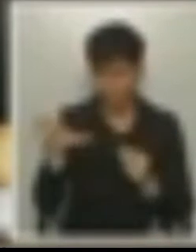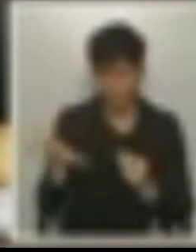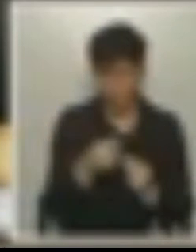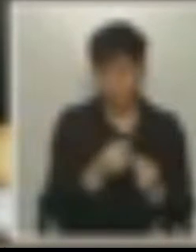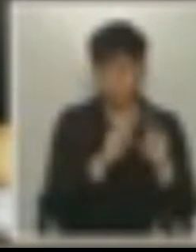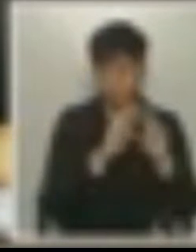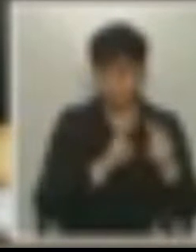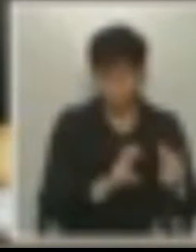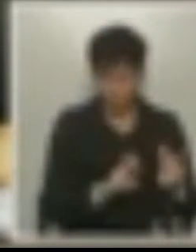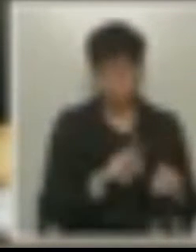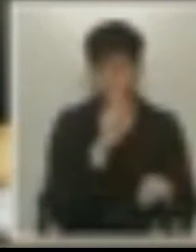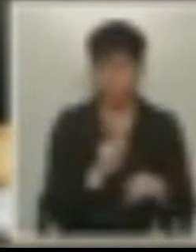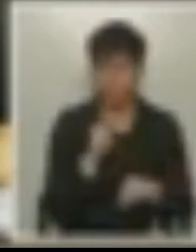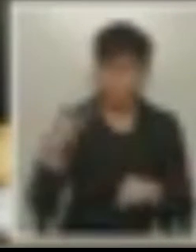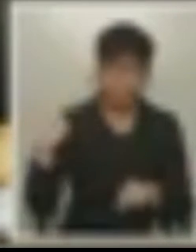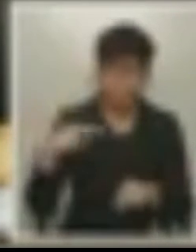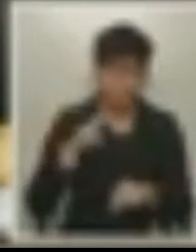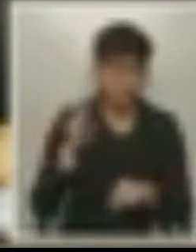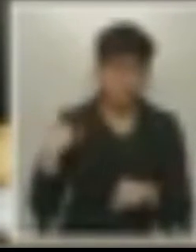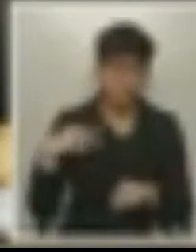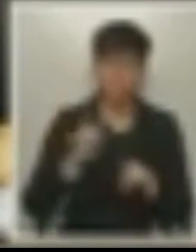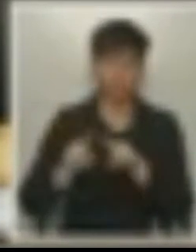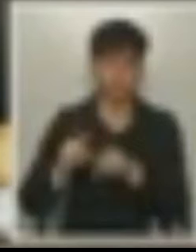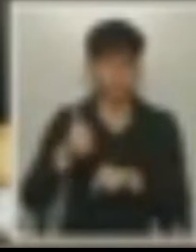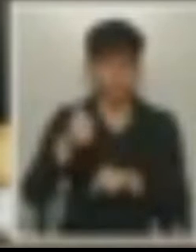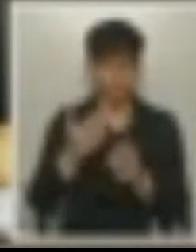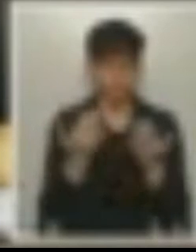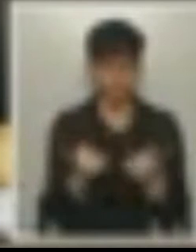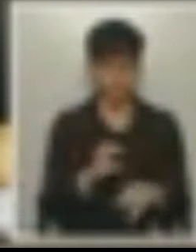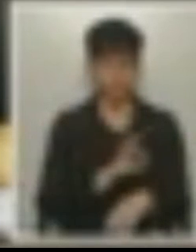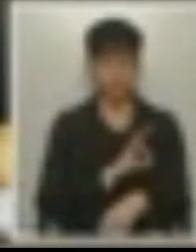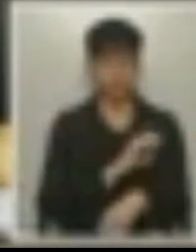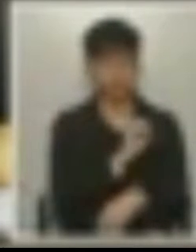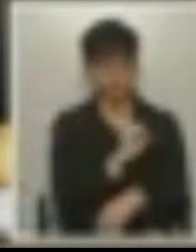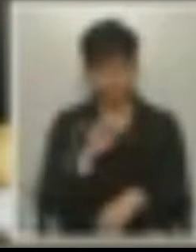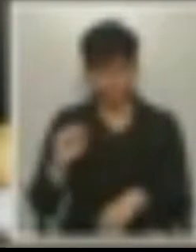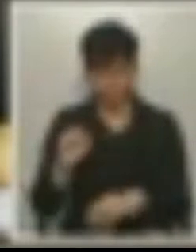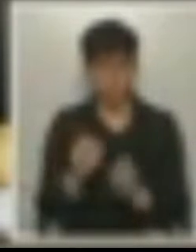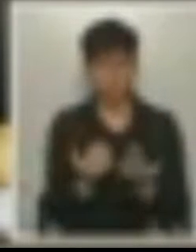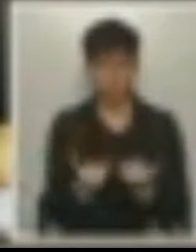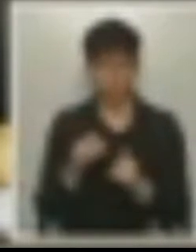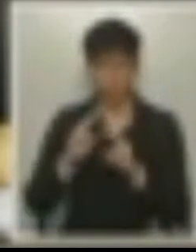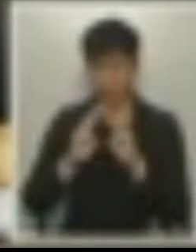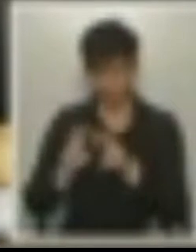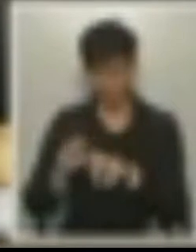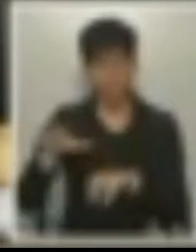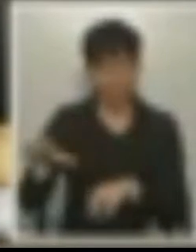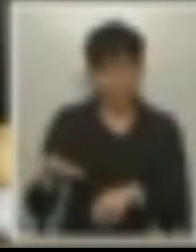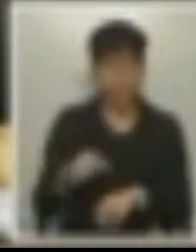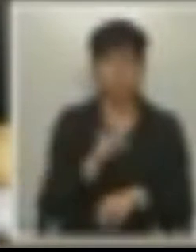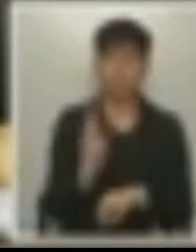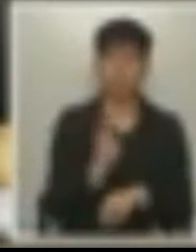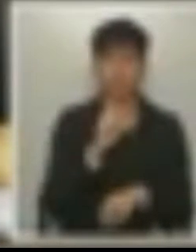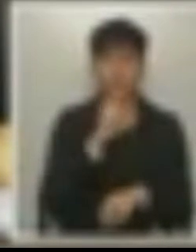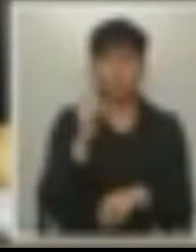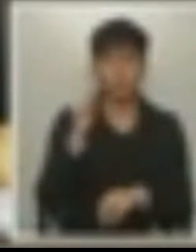ารณ์ก็ไม่น้อยนะครับมาตอนนี้เป็นสมาชิกสภาผู้แทนราษฎรก็นำงานวิจัยของสถาบันพระปกเกล้ามาใช้นะครับโดยเฉพาะอย่